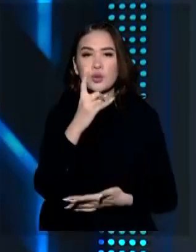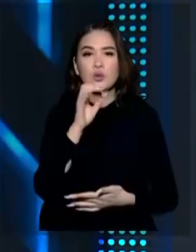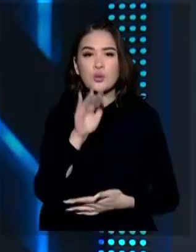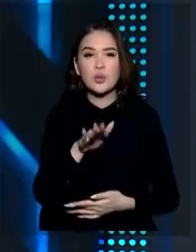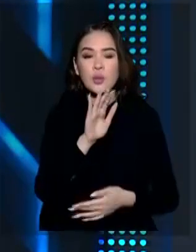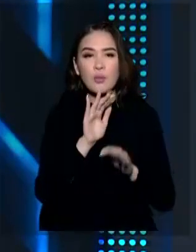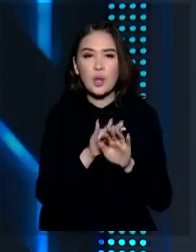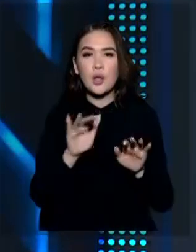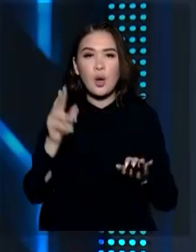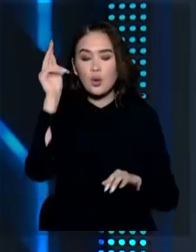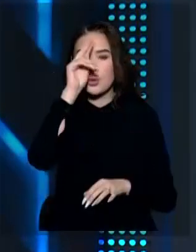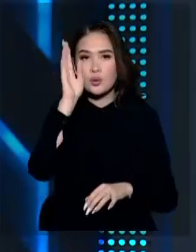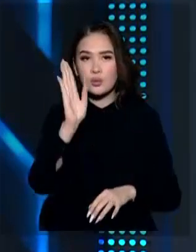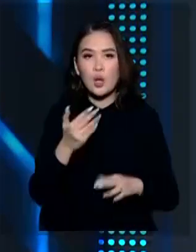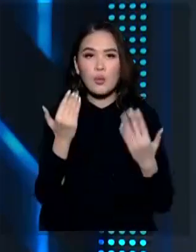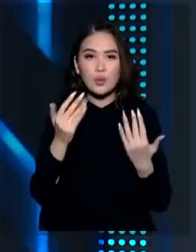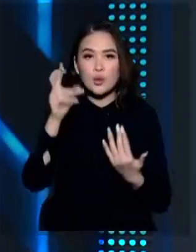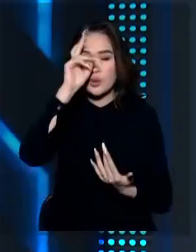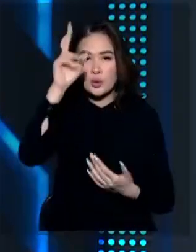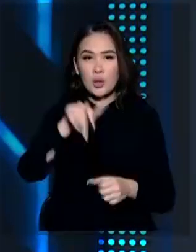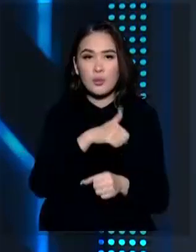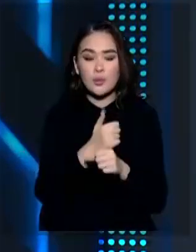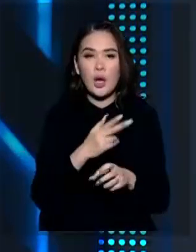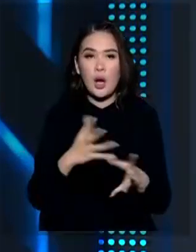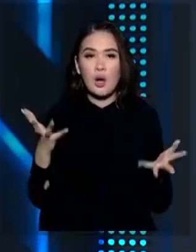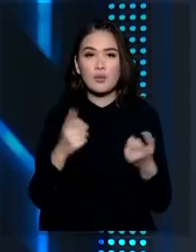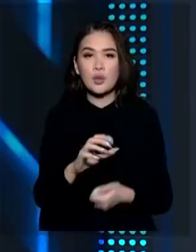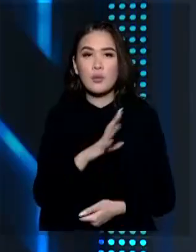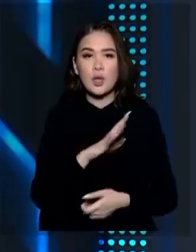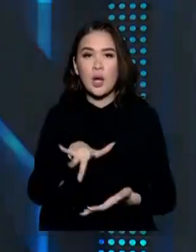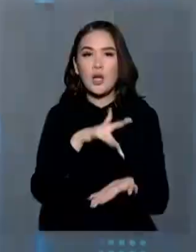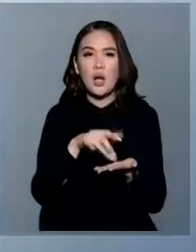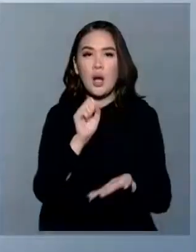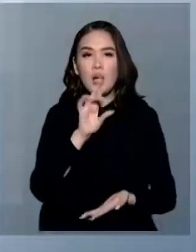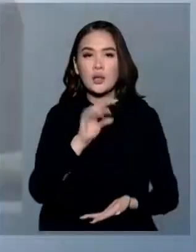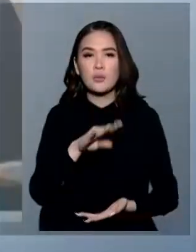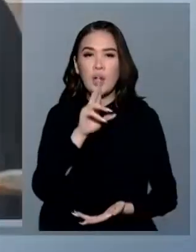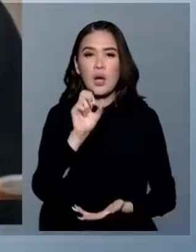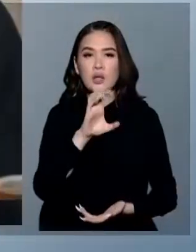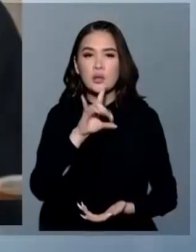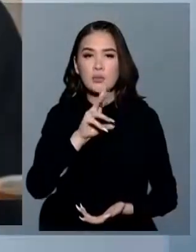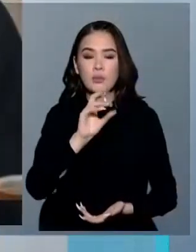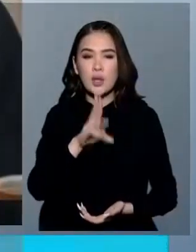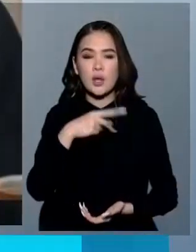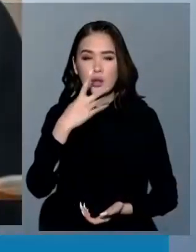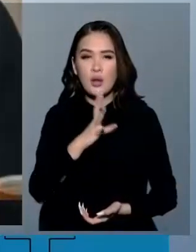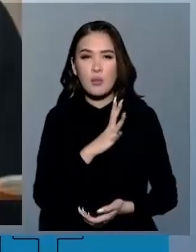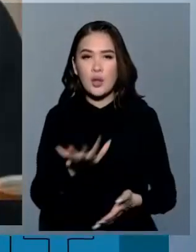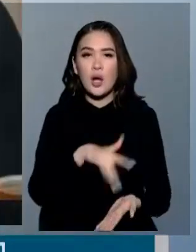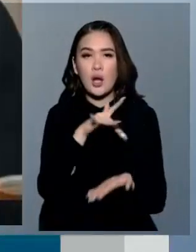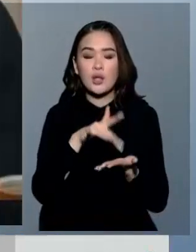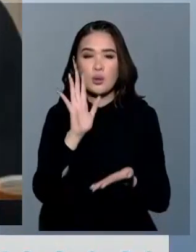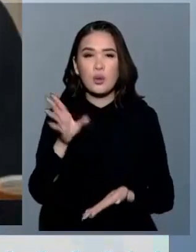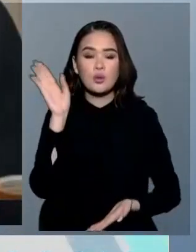мың бала оқитын болады. Бүгін мемлекет басшысының қабылдауында болған қала әкімі Жеңіс Қасымбек осылай деді. Сондай-ақ қалада ауыз